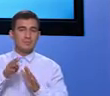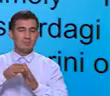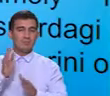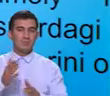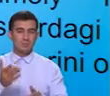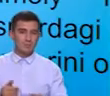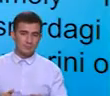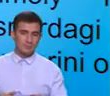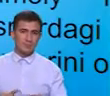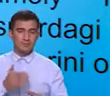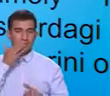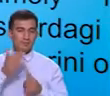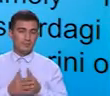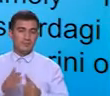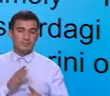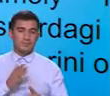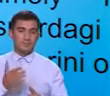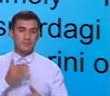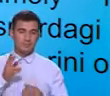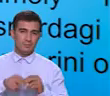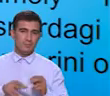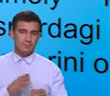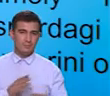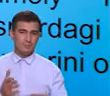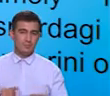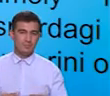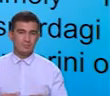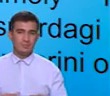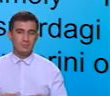boshlaymiz. Shu bilan bugungi darsimiz o'z yakuniga yetdi.